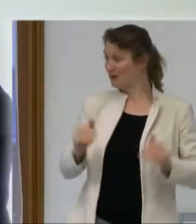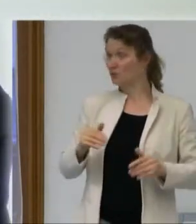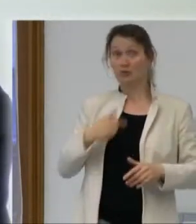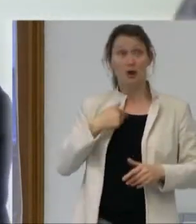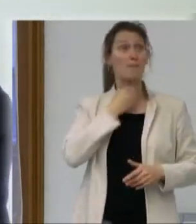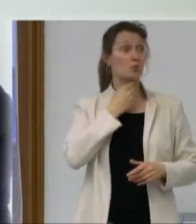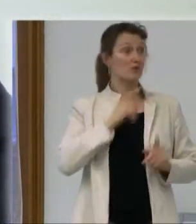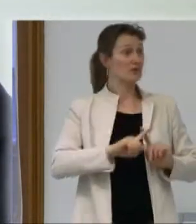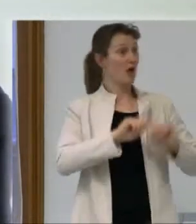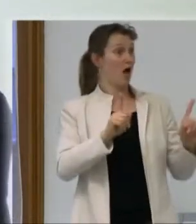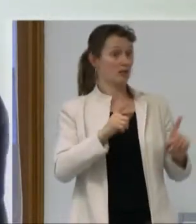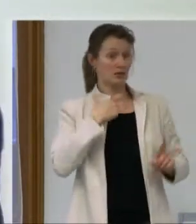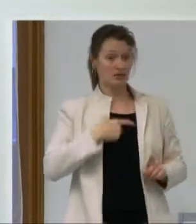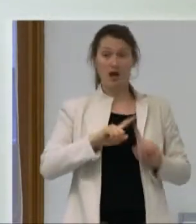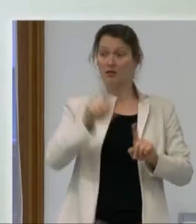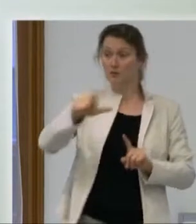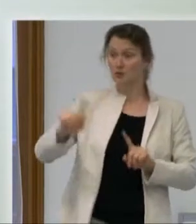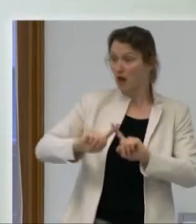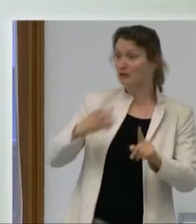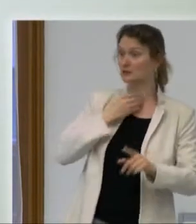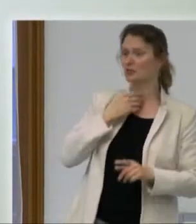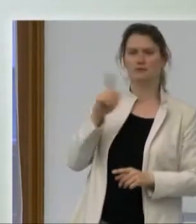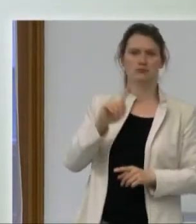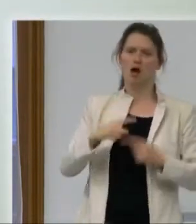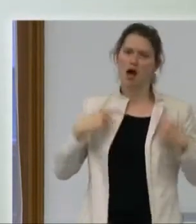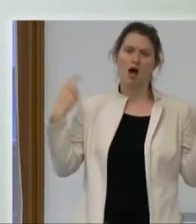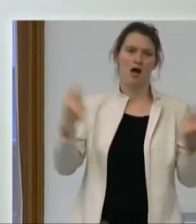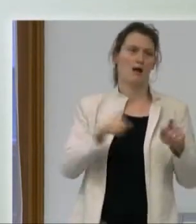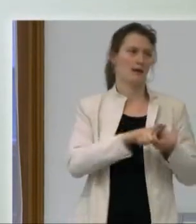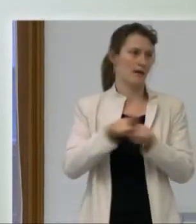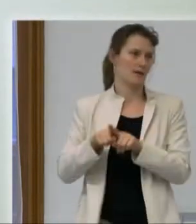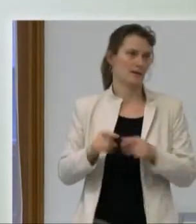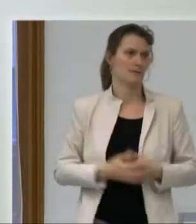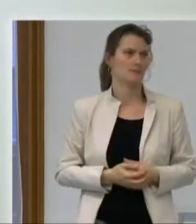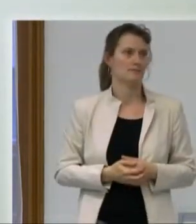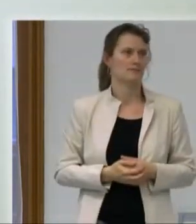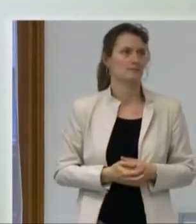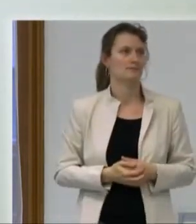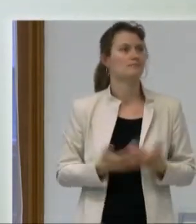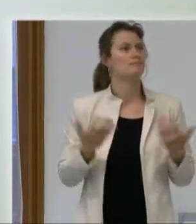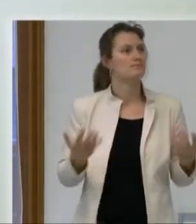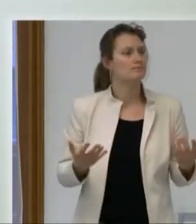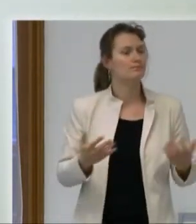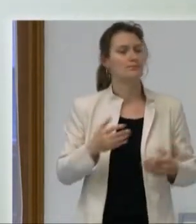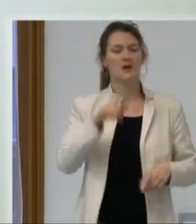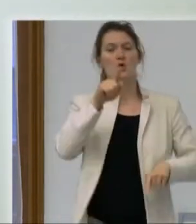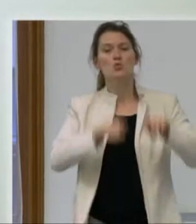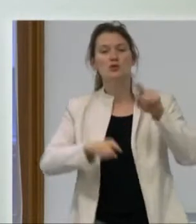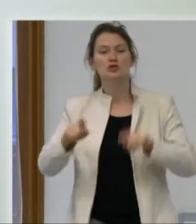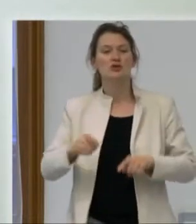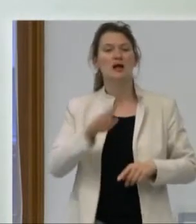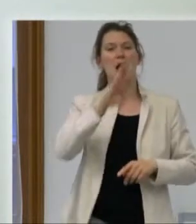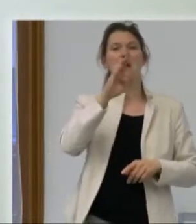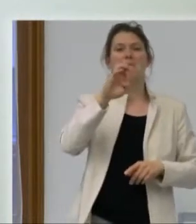unterschiedlichen Bedürfnisse von anderen Personen, von Menschen ohne Beeinträchtigung, sondern sie haben unterschiedliche